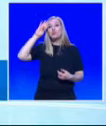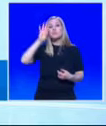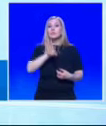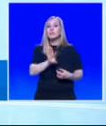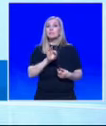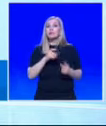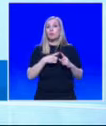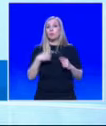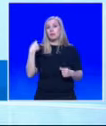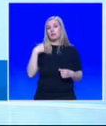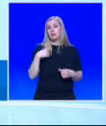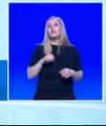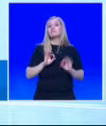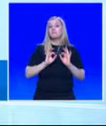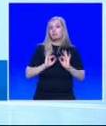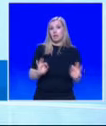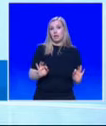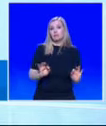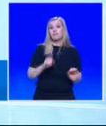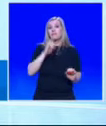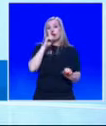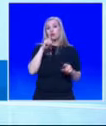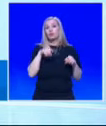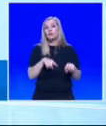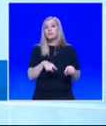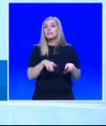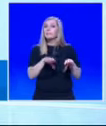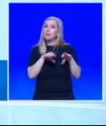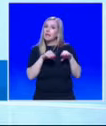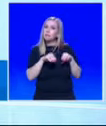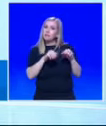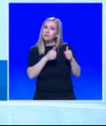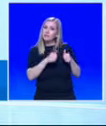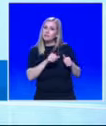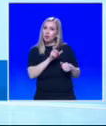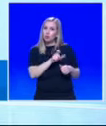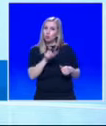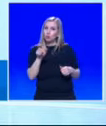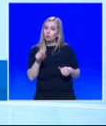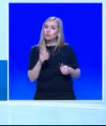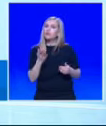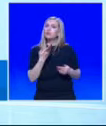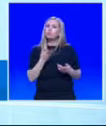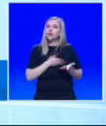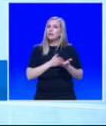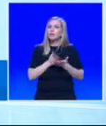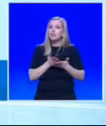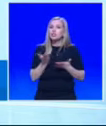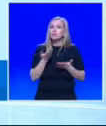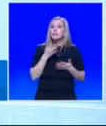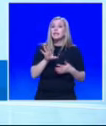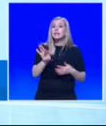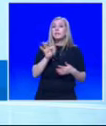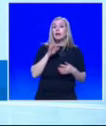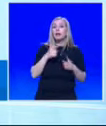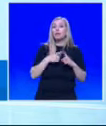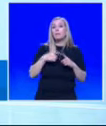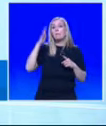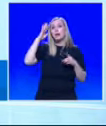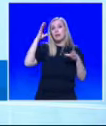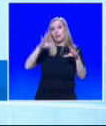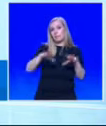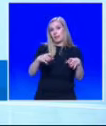президента е ясен. Важно е това да са приемливи фигури, които вече по някакъв начин са били избрани от парламента.